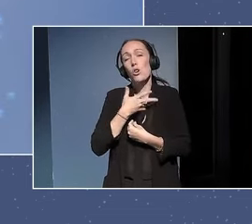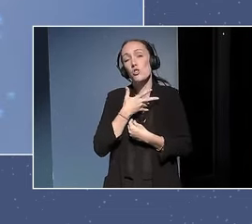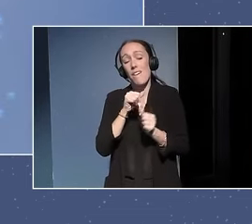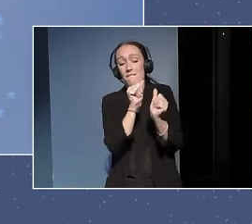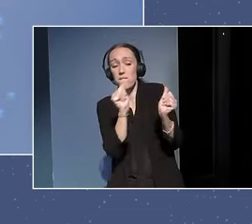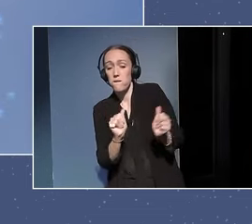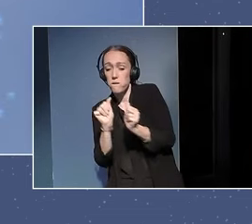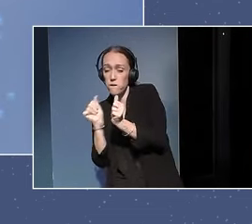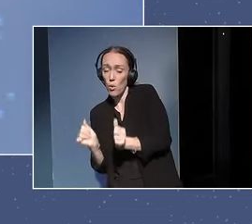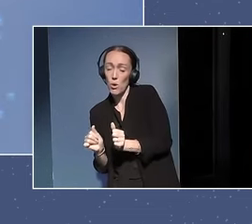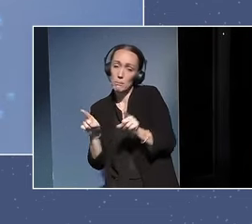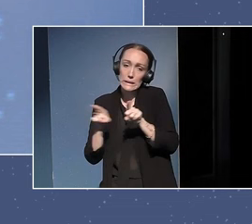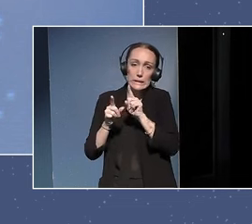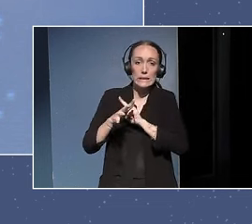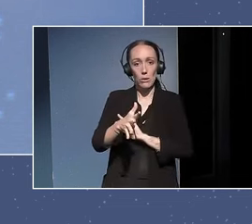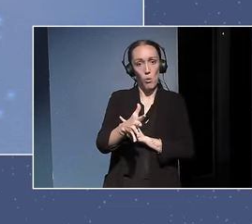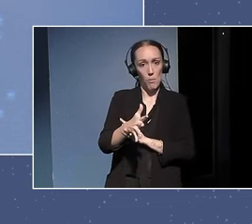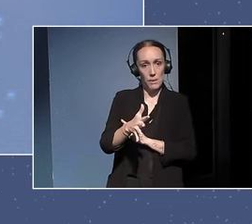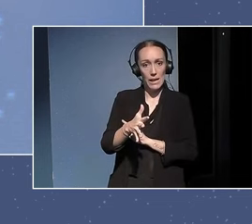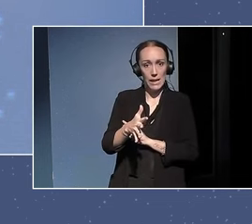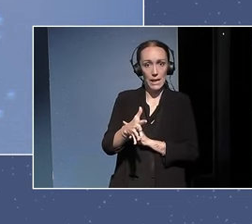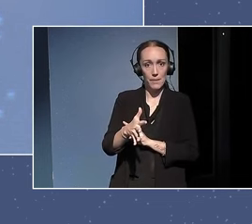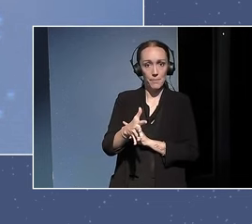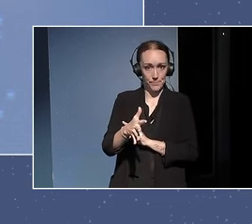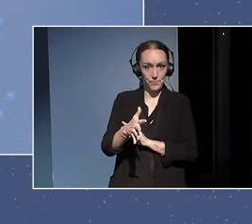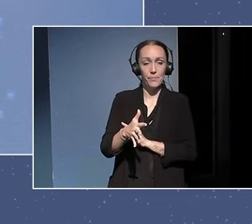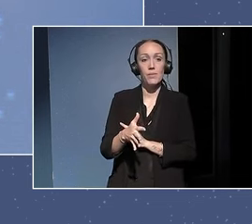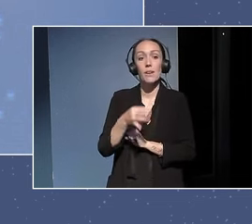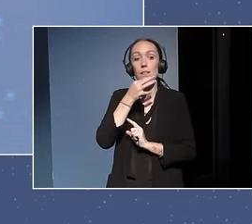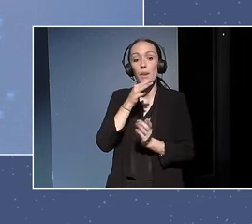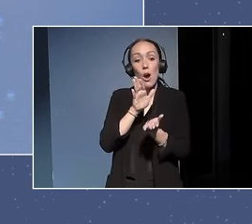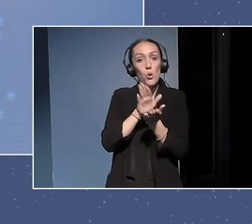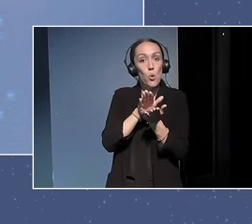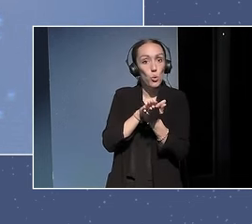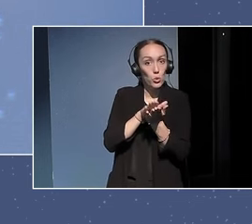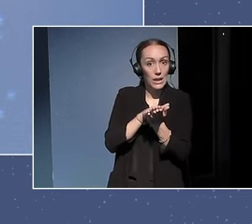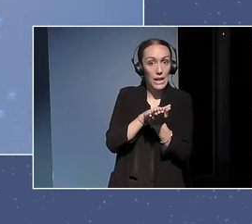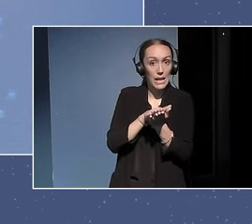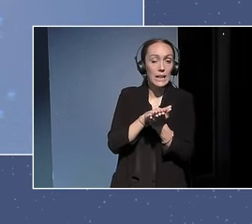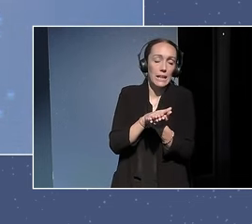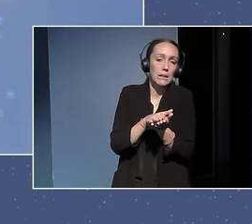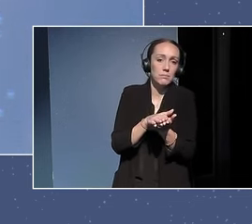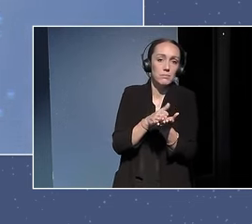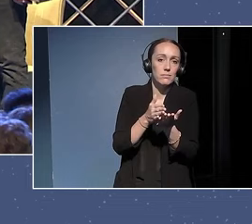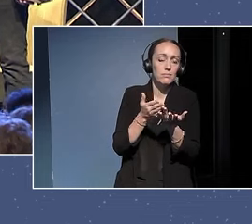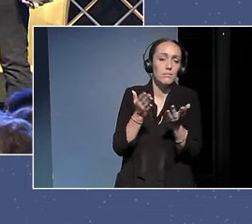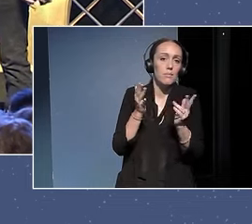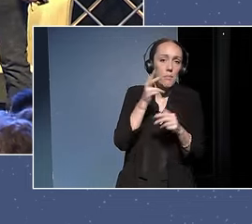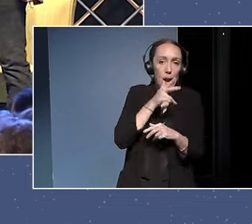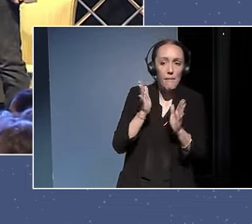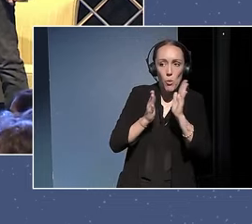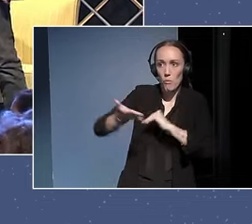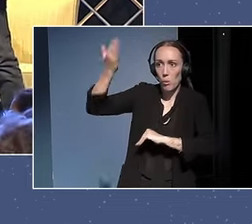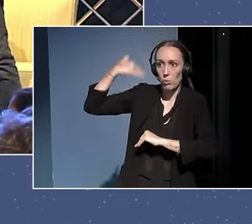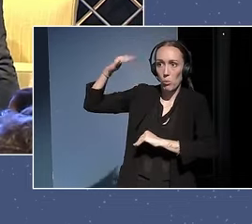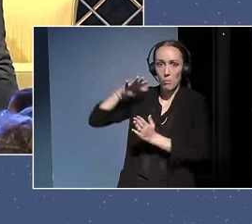oggi sono dei Nobili decaduti Perché i loro antenati ne combinarono Eh sì molte di